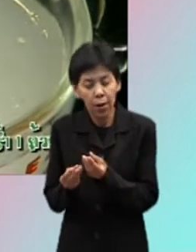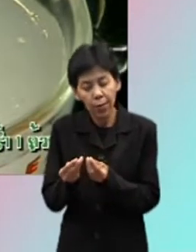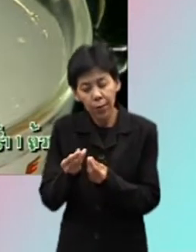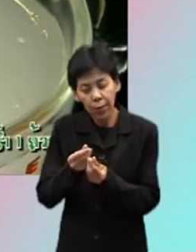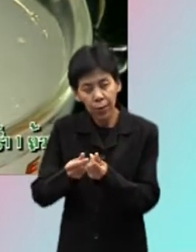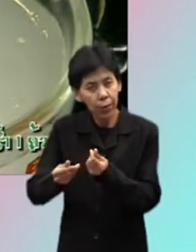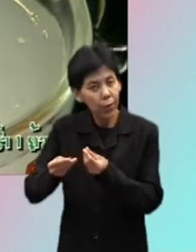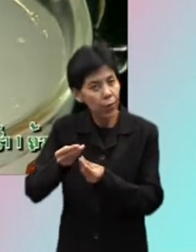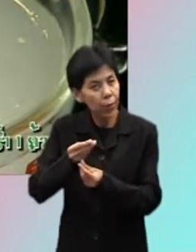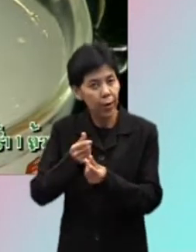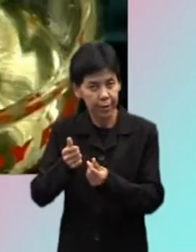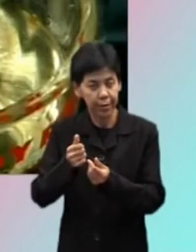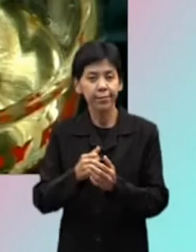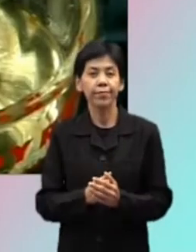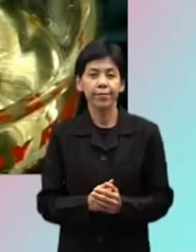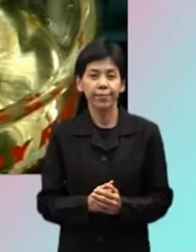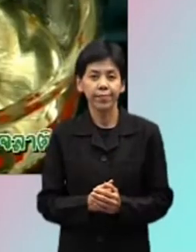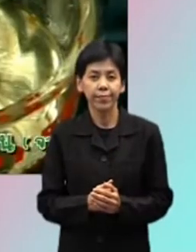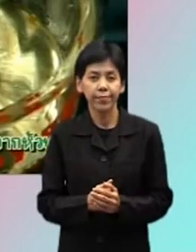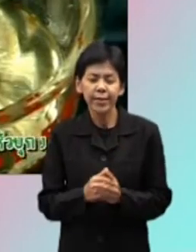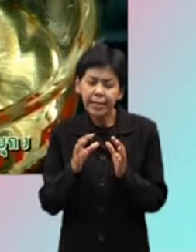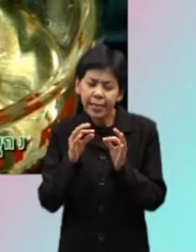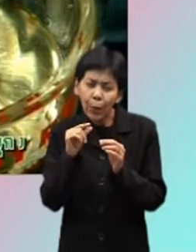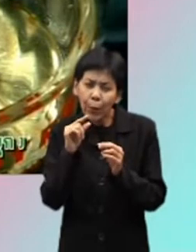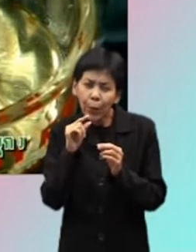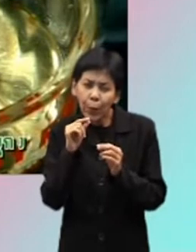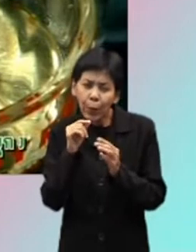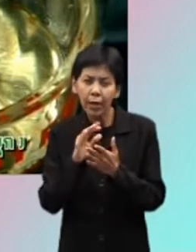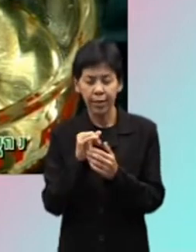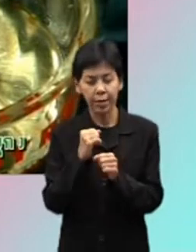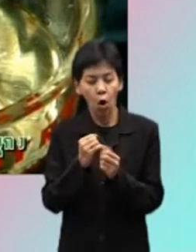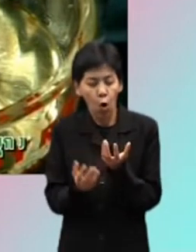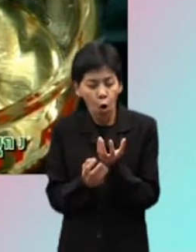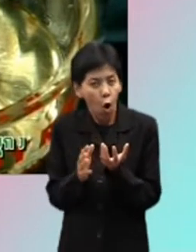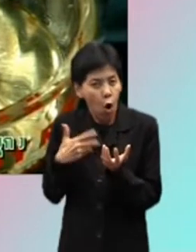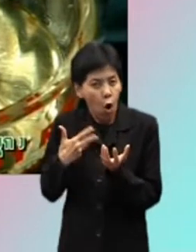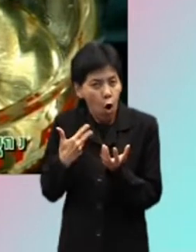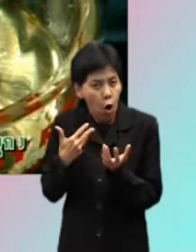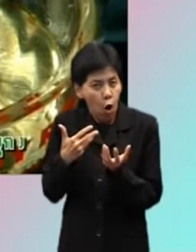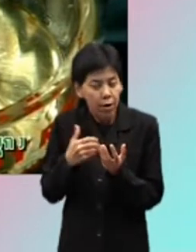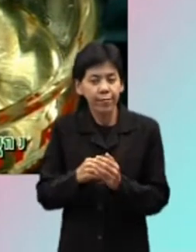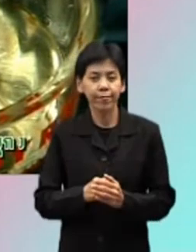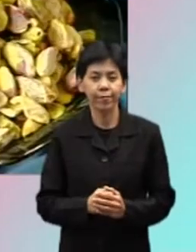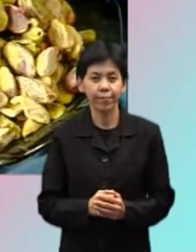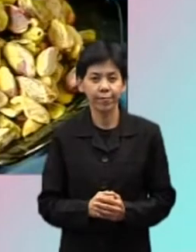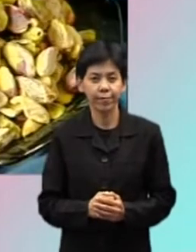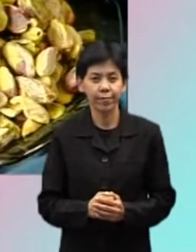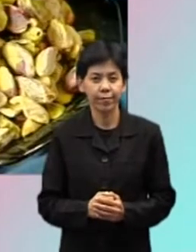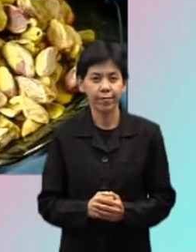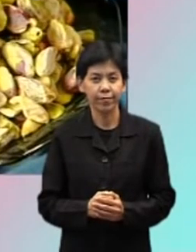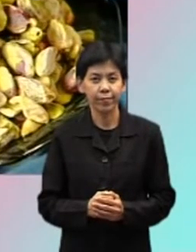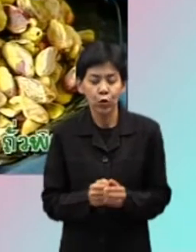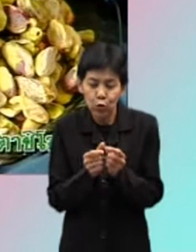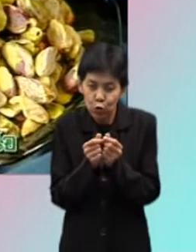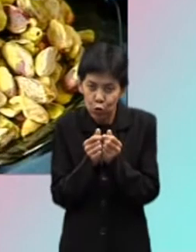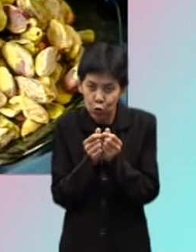กใสเจลาตินที่ได้จากหัวบุกละลายในน้ำร้อนจนเป็นลักษณะแบบนี้ครับถั่วพิสต